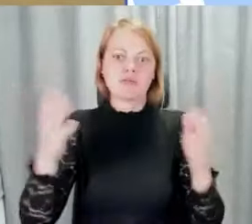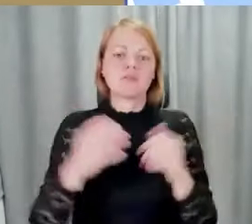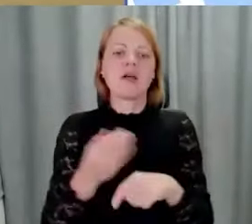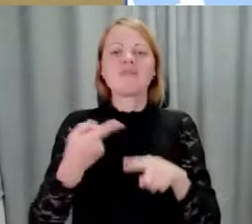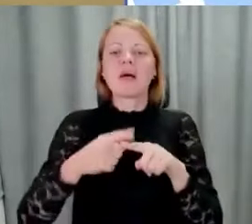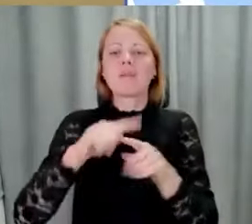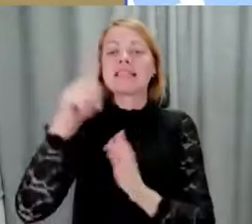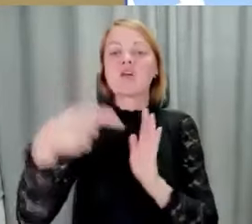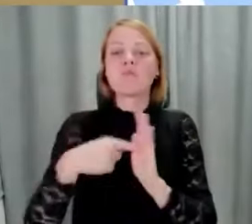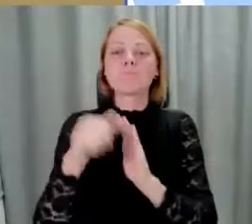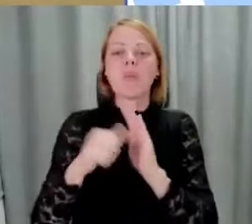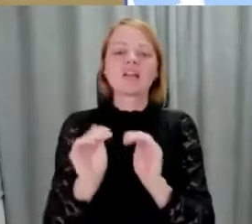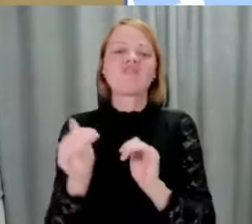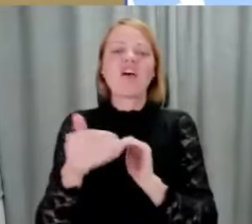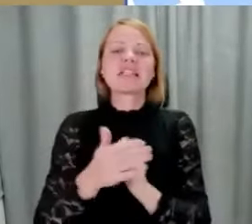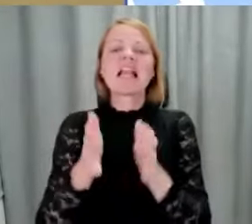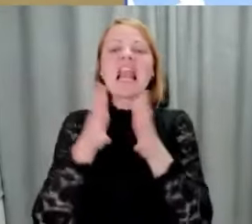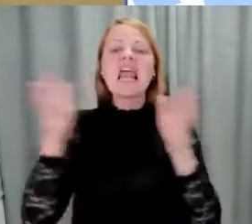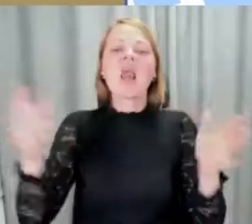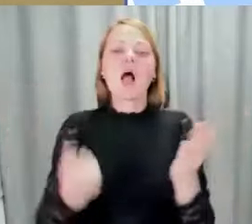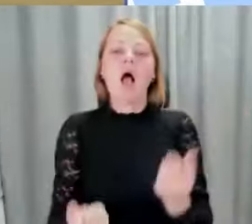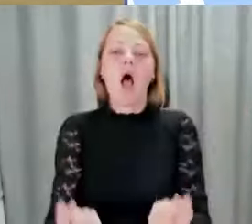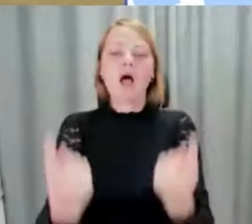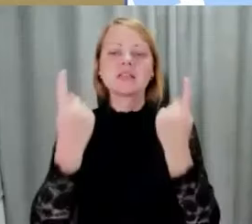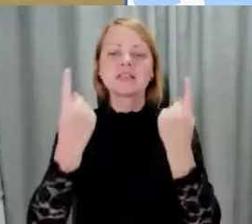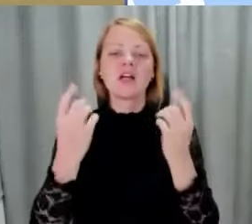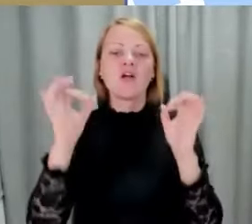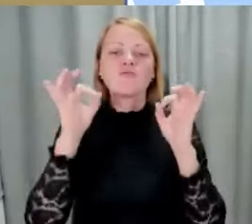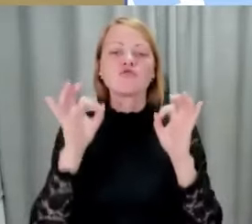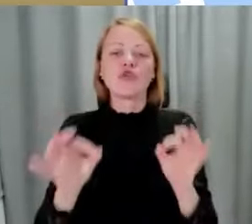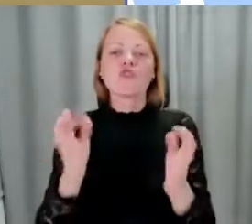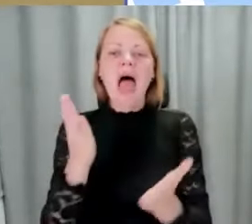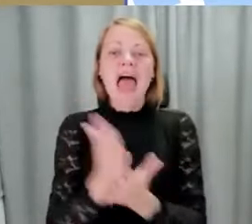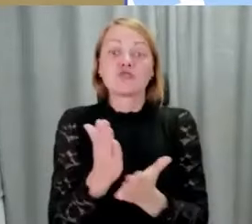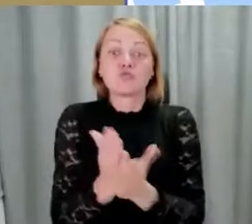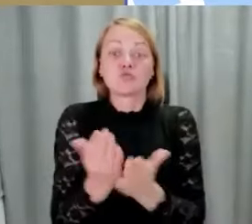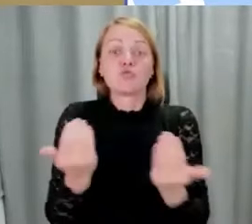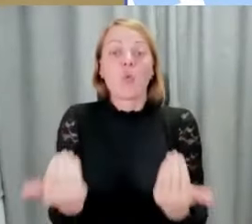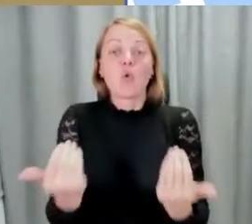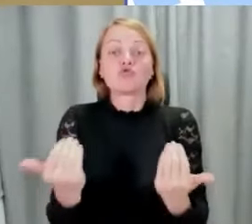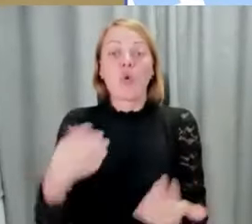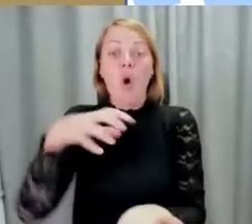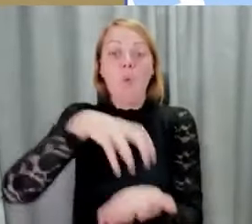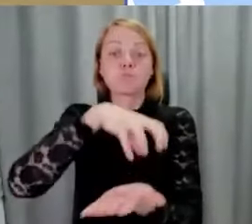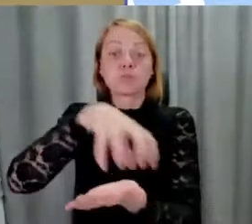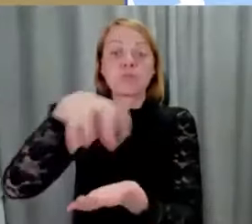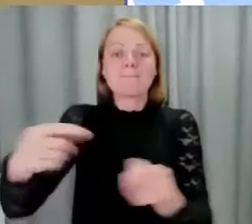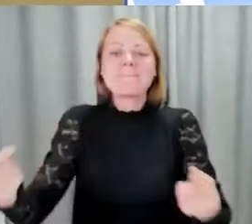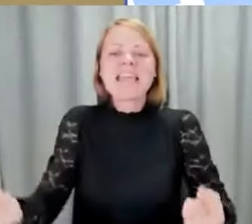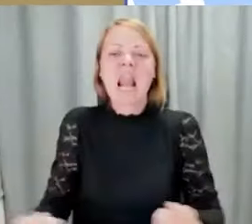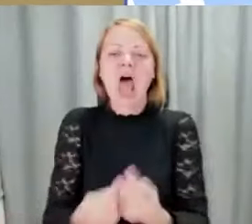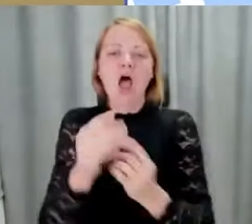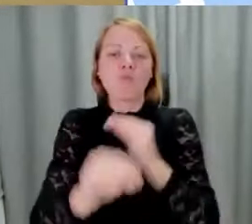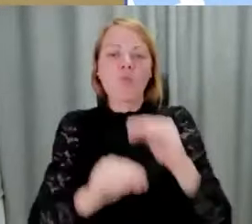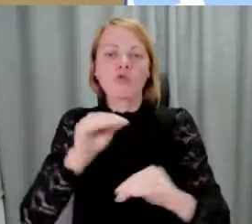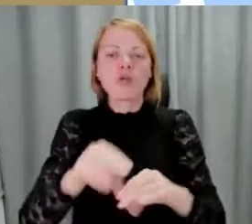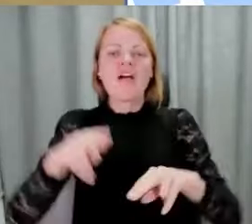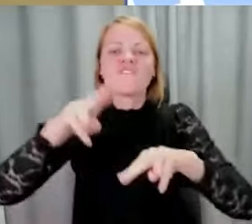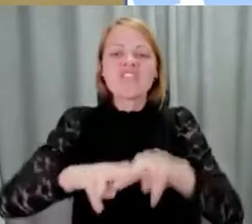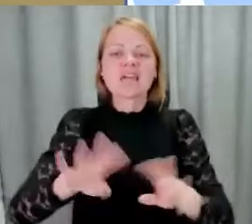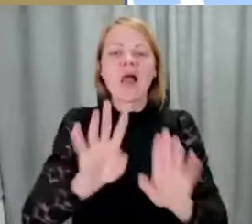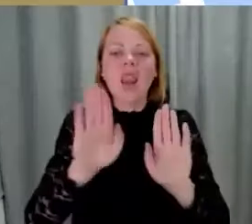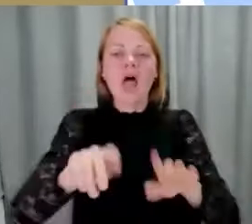patvērtnēm vislielākais akcents ir tieši uz esošo objektu pielāgošanu, uz vietām, kas jau ir drošas,